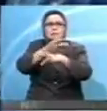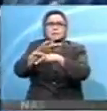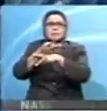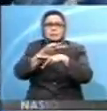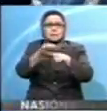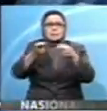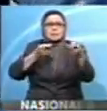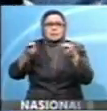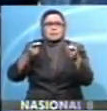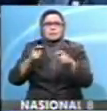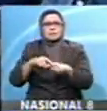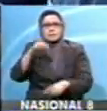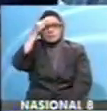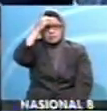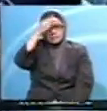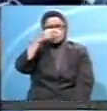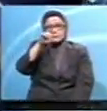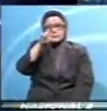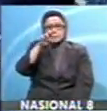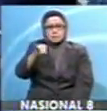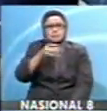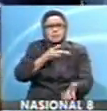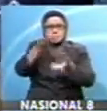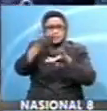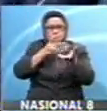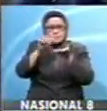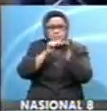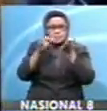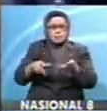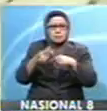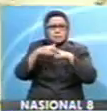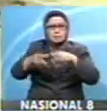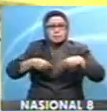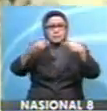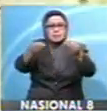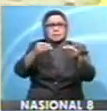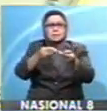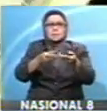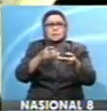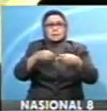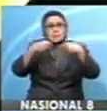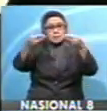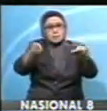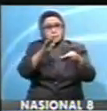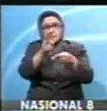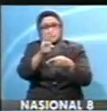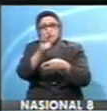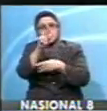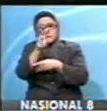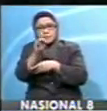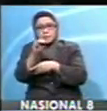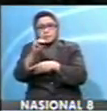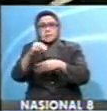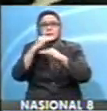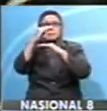terkawal Datuk Seri Dr Hemi menjelaskannya kepada media selepas program penyerahan bantuan rakyat 1 Malaysia brm 2015 peringkat